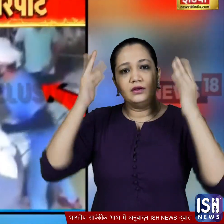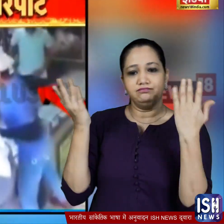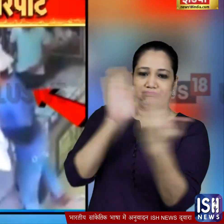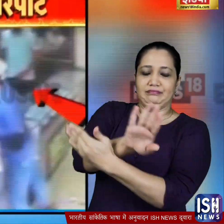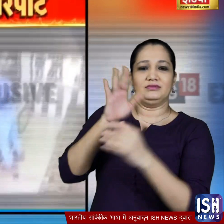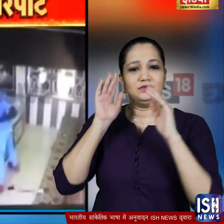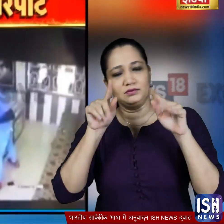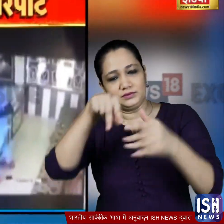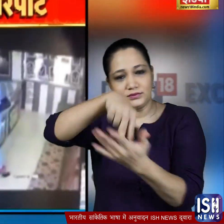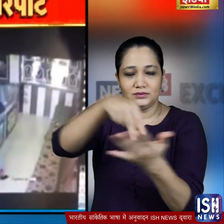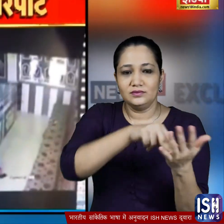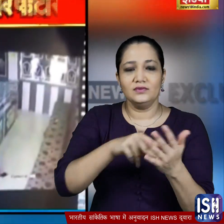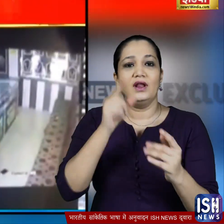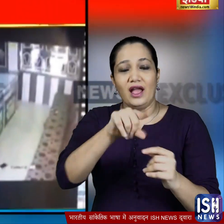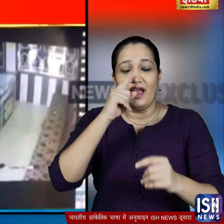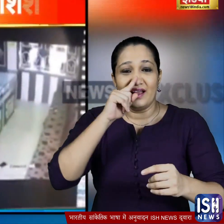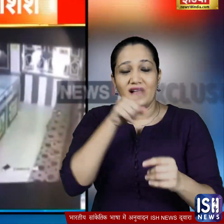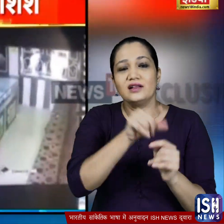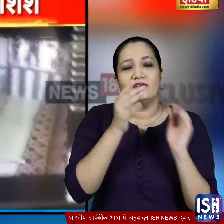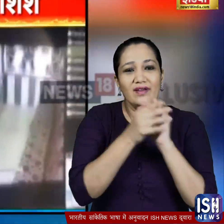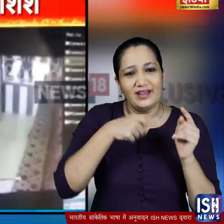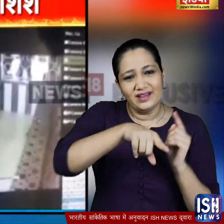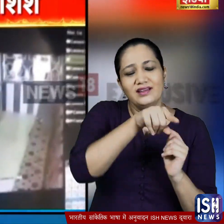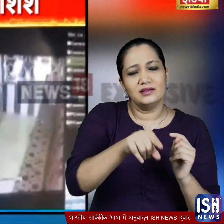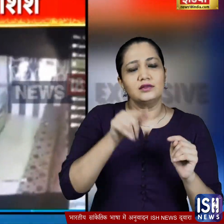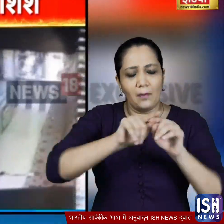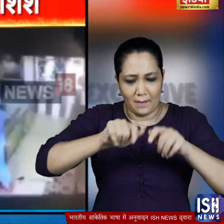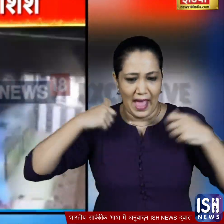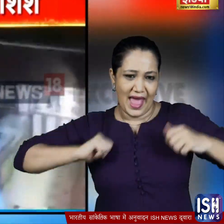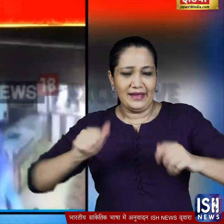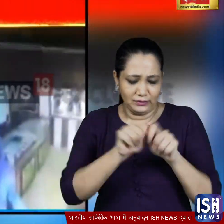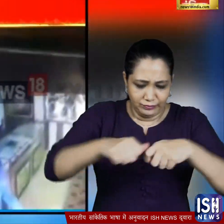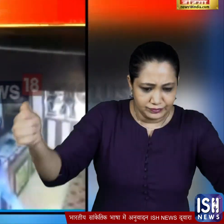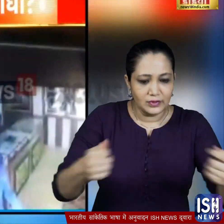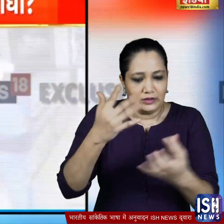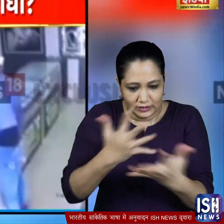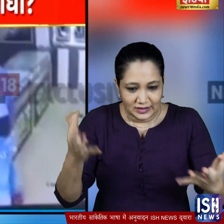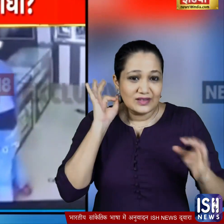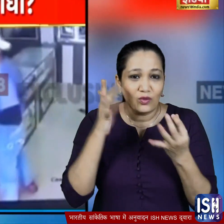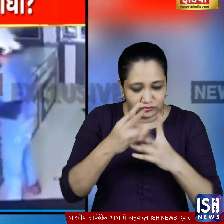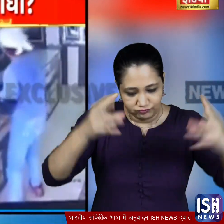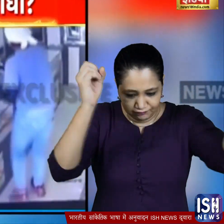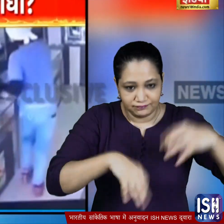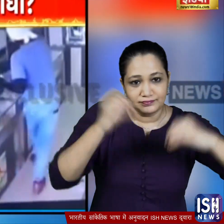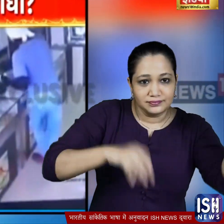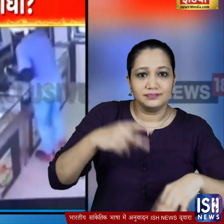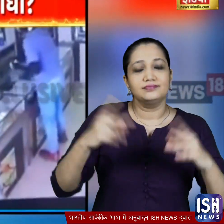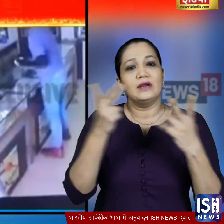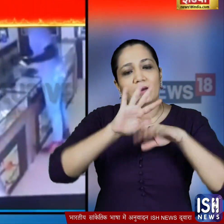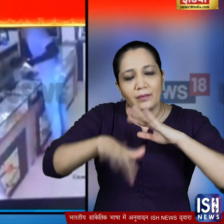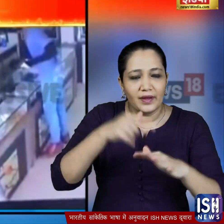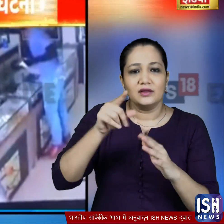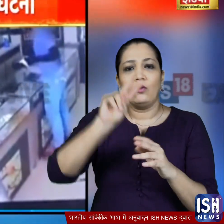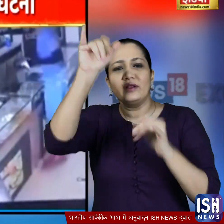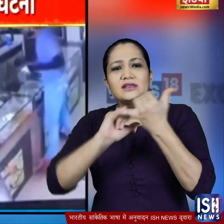तरफ घुमाकर खड़ा कर दिया। इस बीच उसकी महिला साथी ने अपने पास मौजूद बैग को खोला और उसमें गहने भरने लगी। इसके बाद उन दोनों आरोपियों ने दुकान